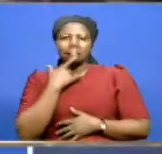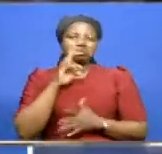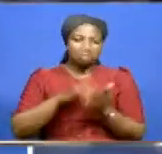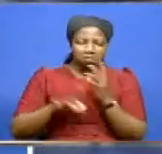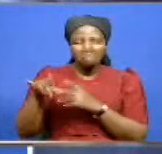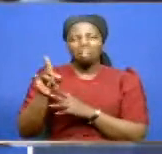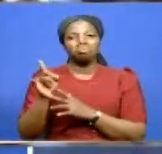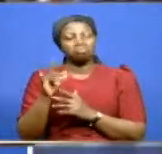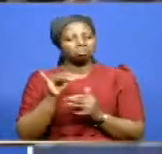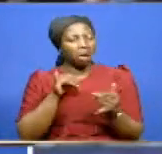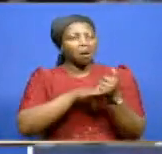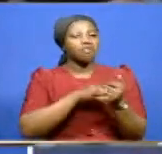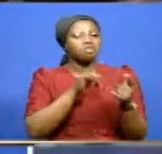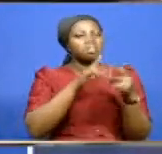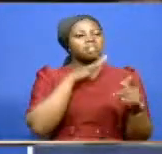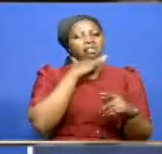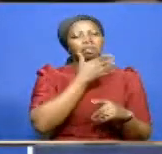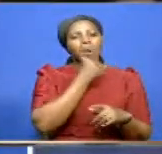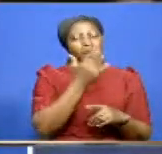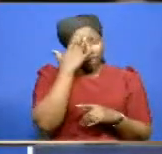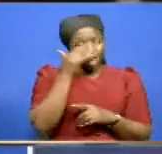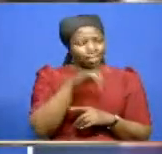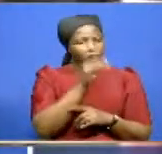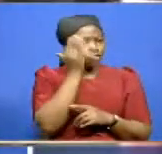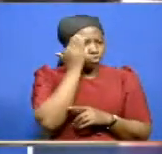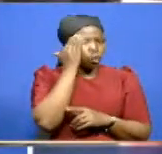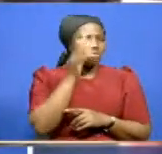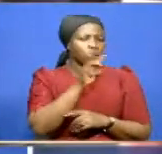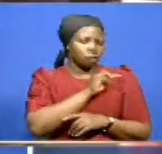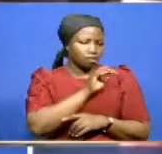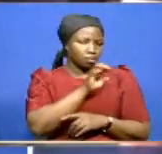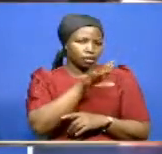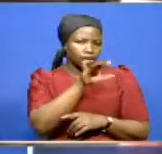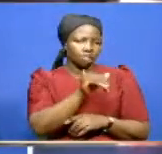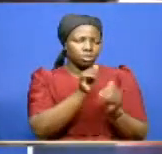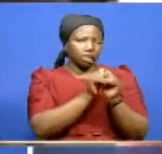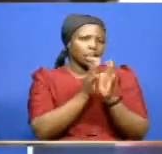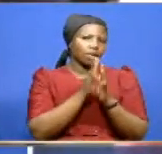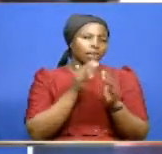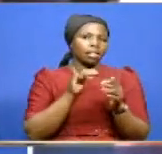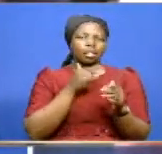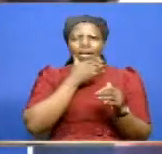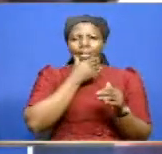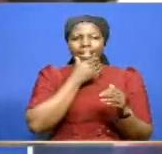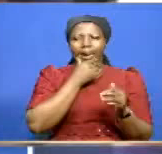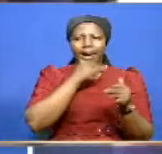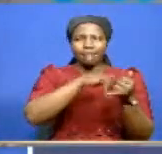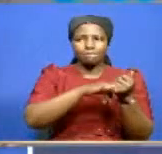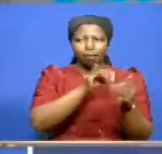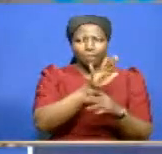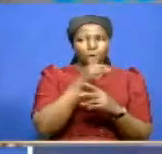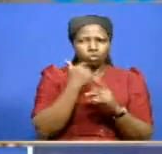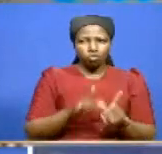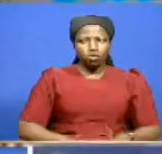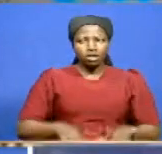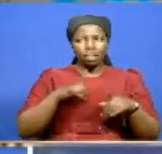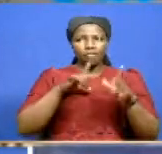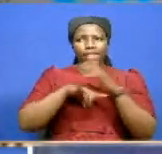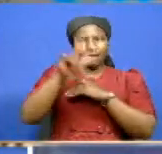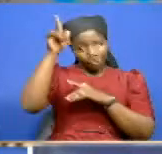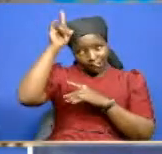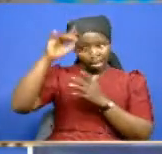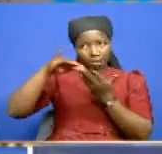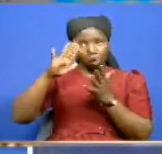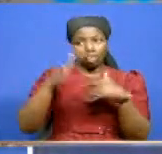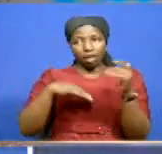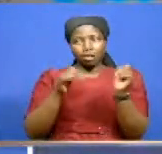mkewe marehemu, kwani alimjua Masi na bwanake walioishi pamoja kijijini humo kwa zaidi ya miaka 10. Tokesa kuwa yeye ni pipi